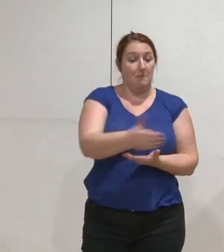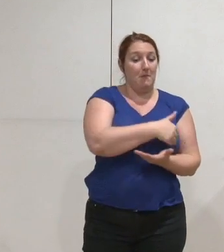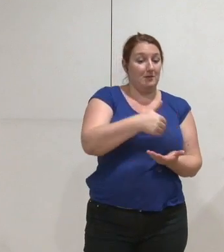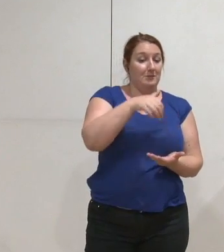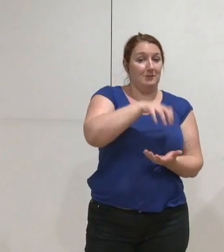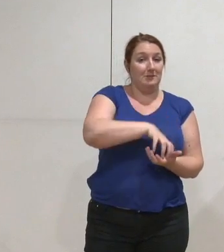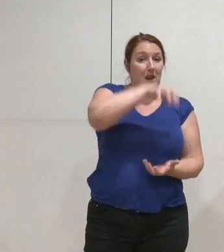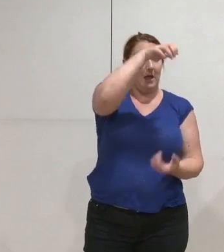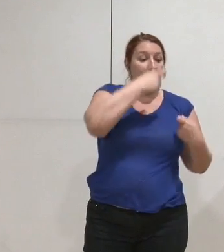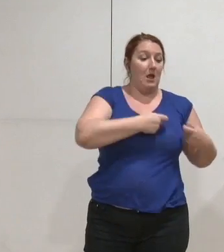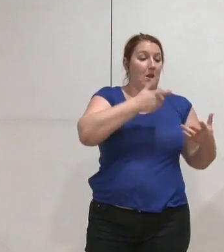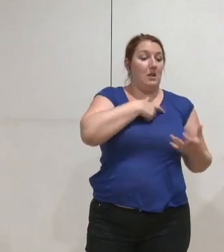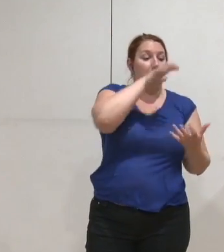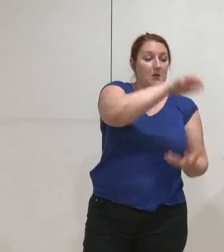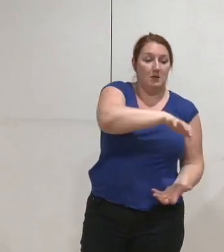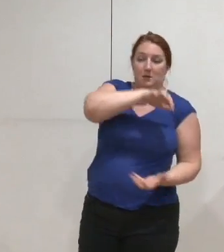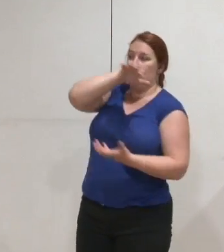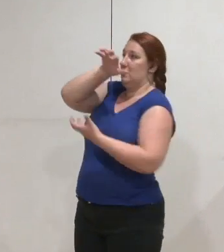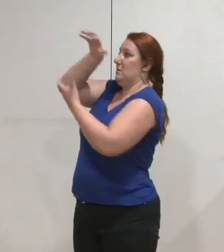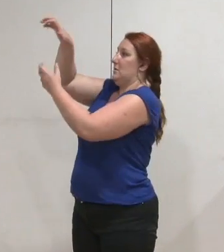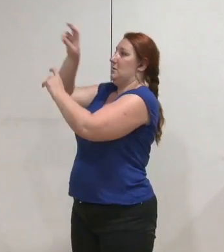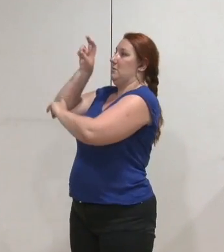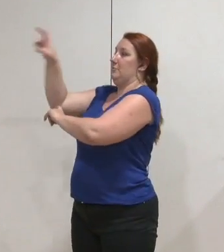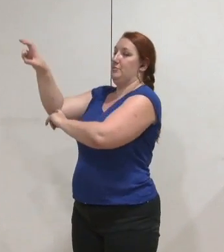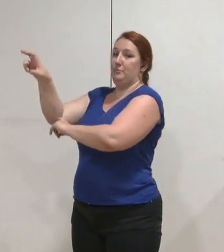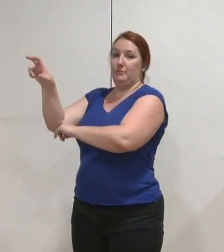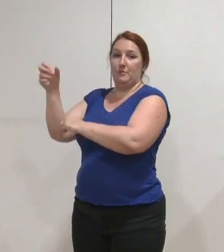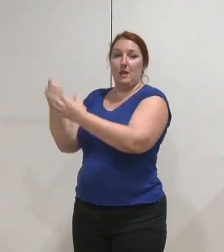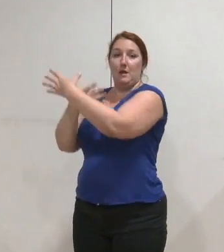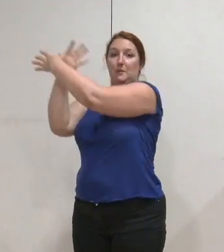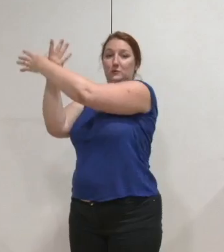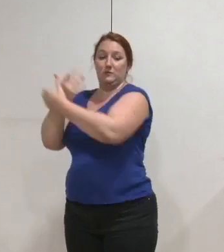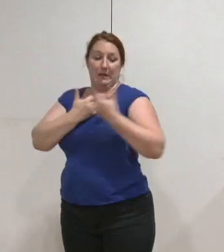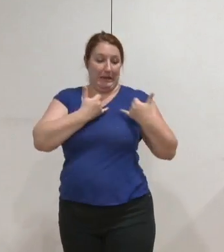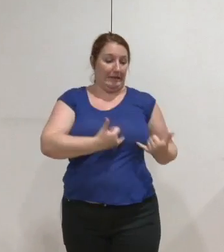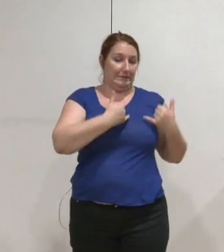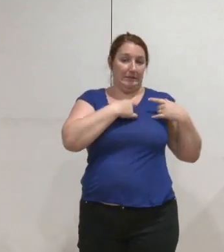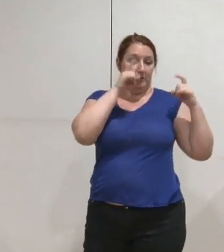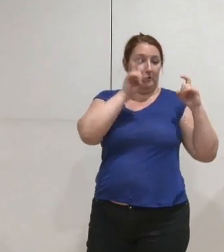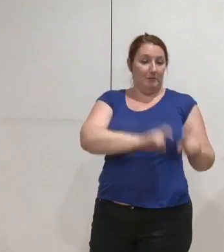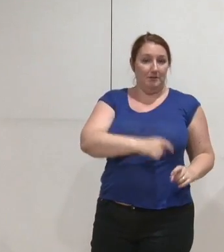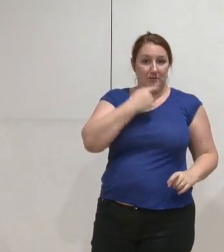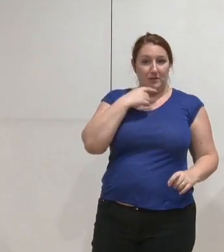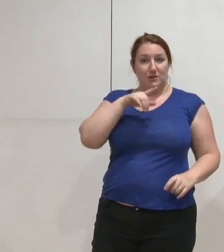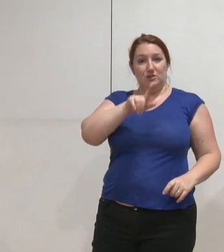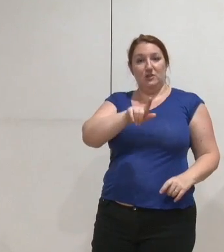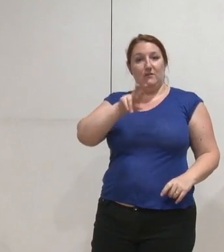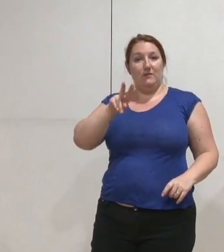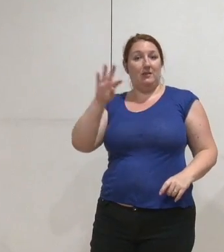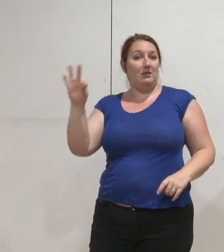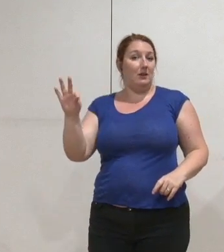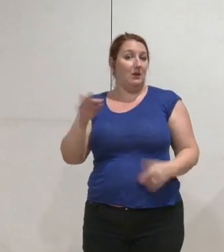la Métro plus donc la NRE diminue et donc plus la charge du gvt de la ville de Grenoble